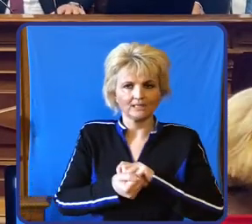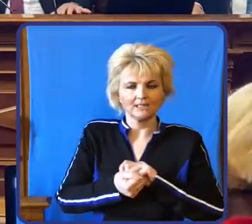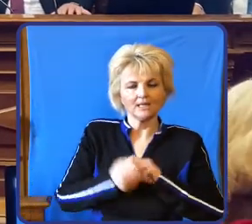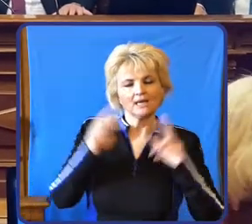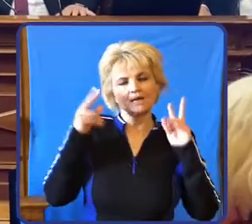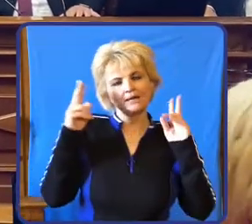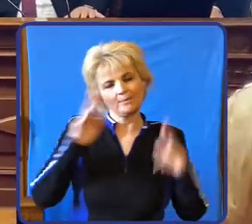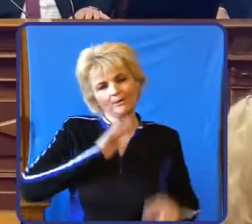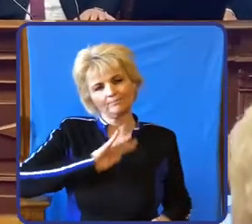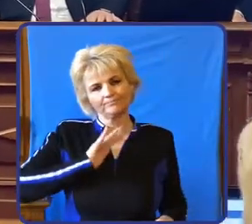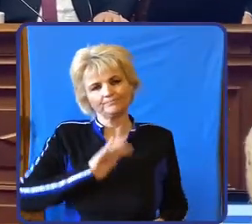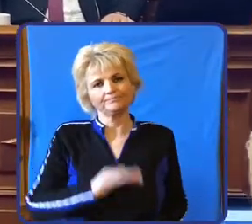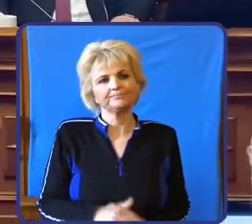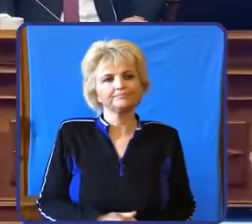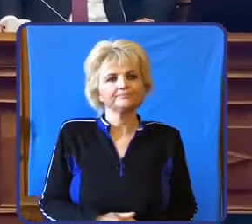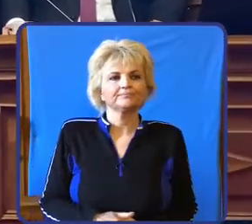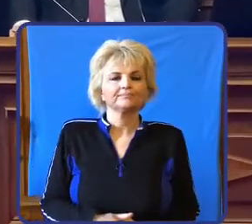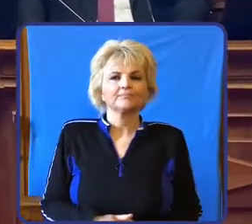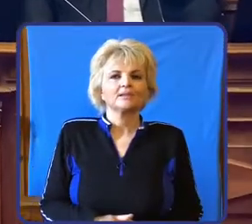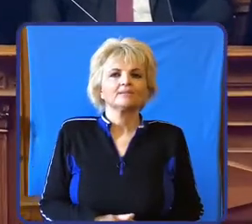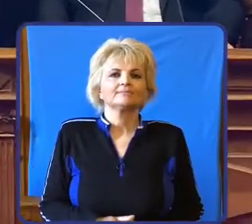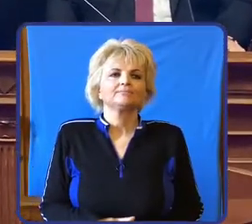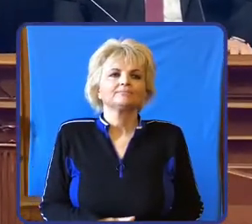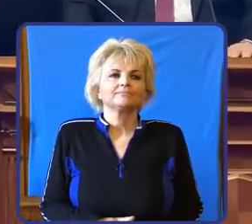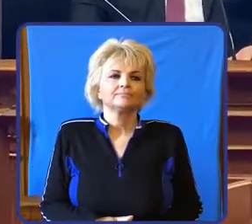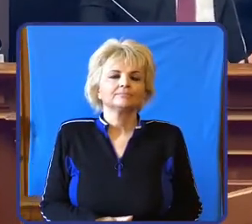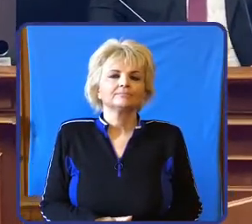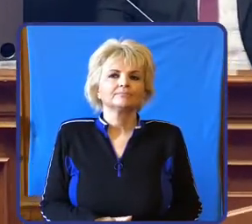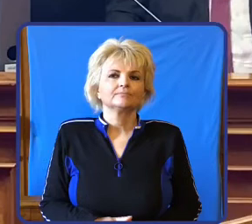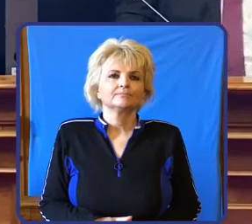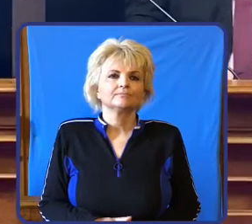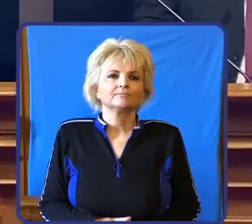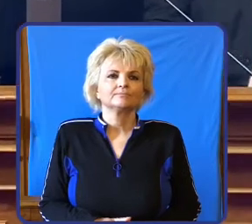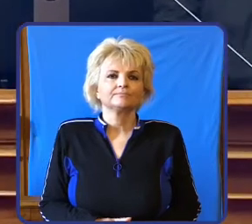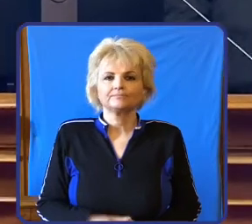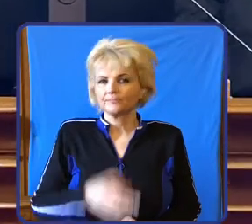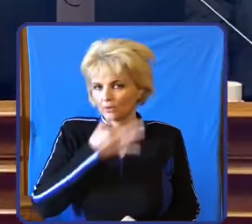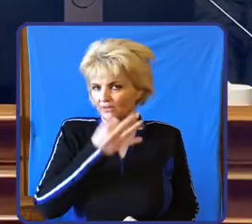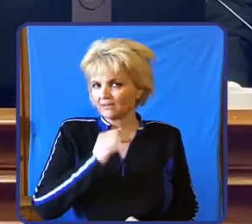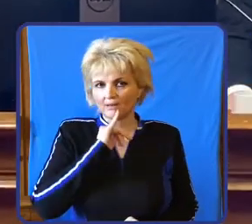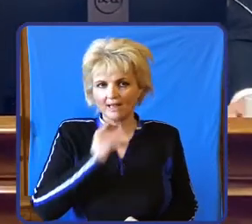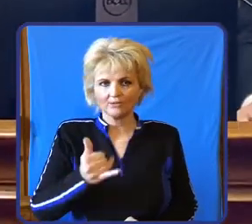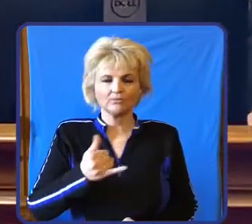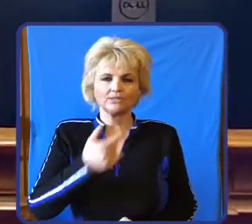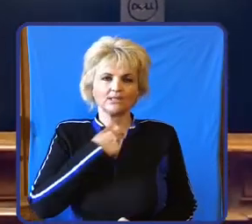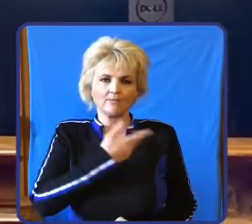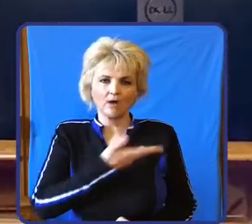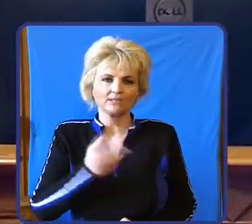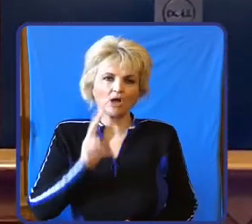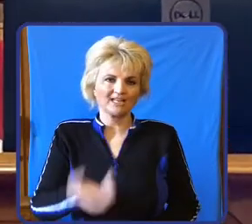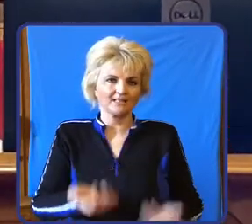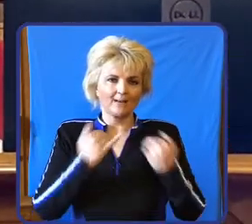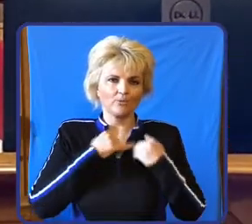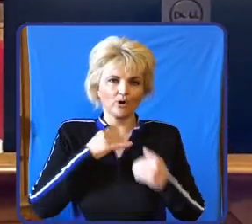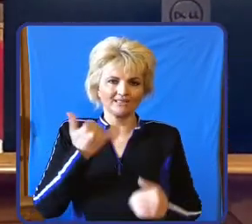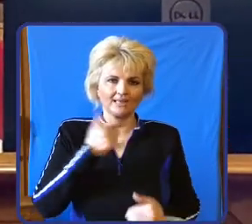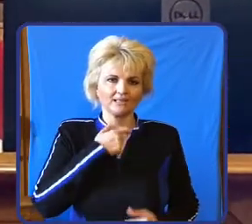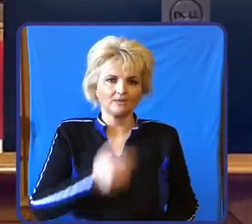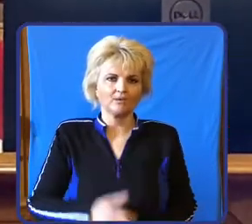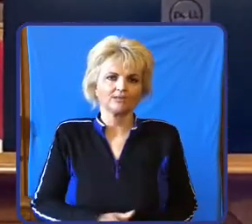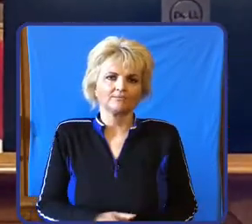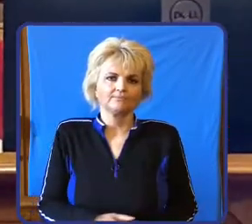akkor meggyugod a képviselő. Köszönöm szépen. További kérdés, hozzászólás nincs, akkor kérem szavazunk róla, aki támogatja, szavazod